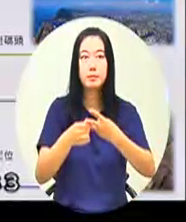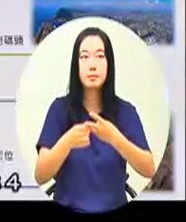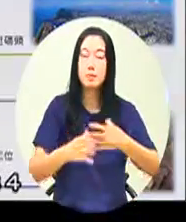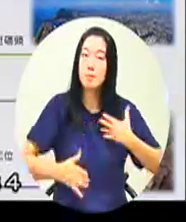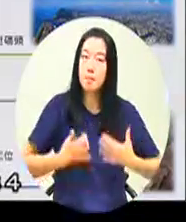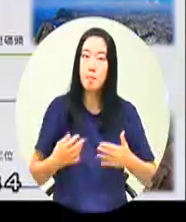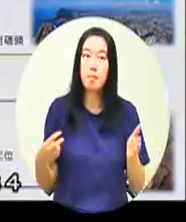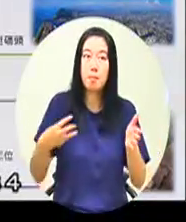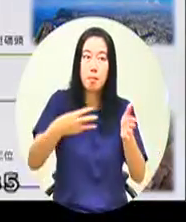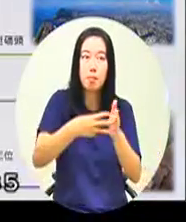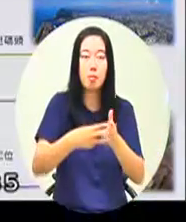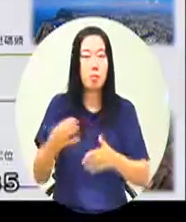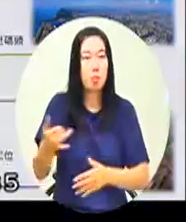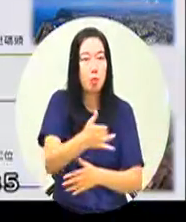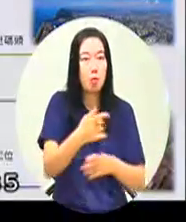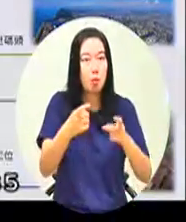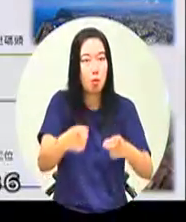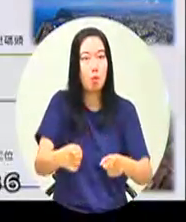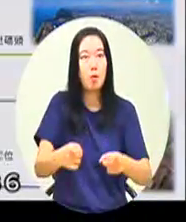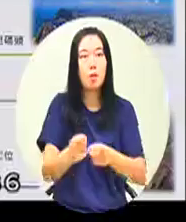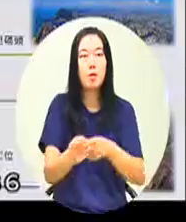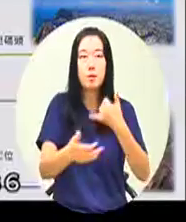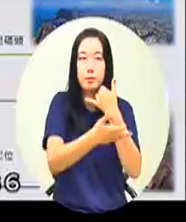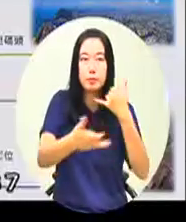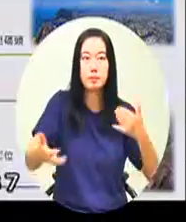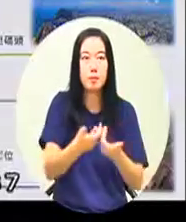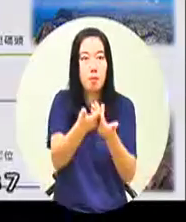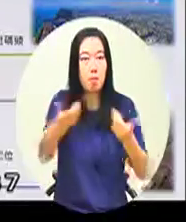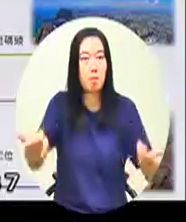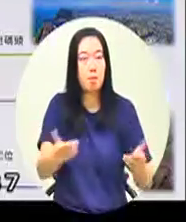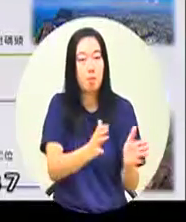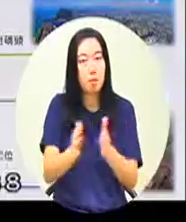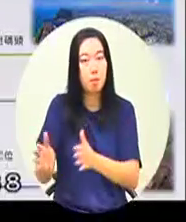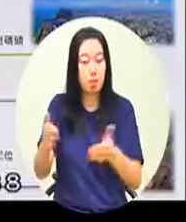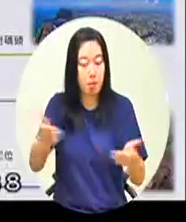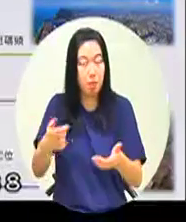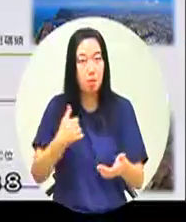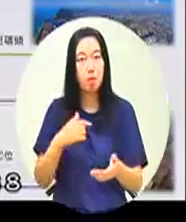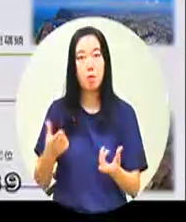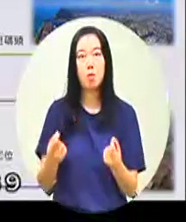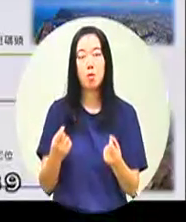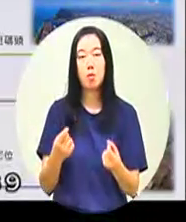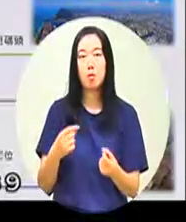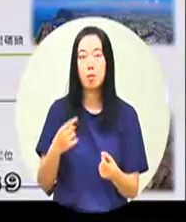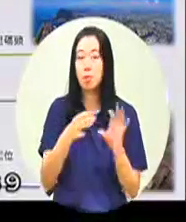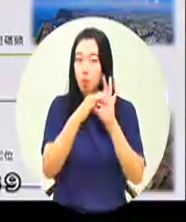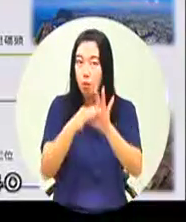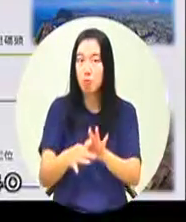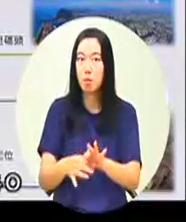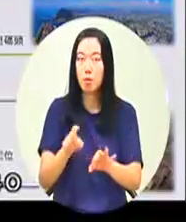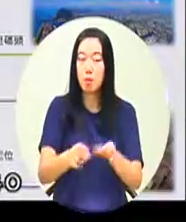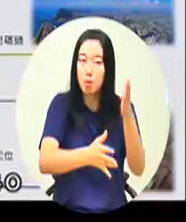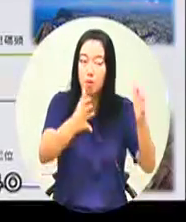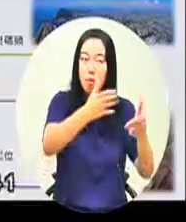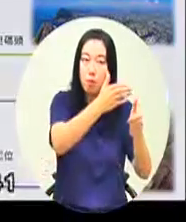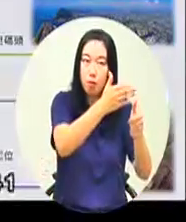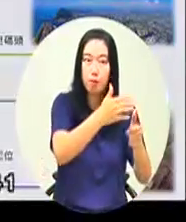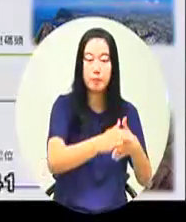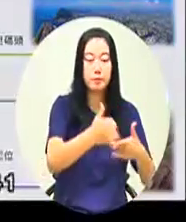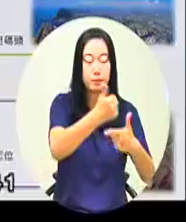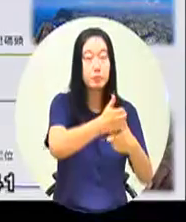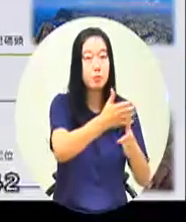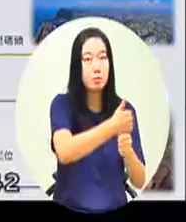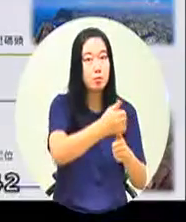新达渔港远洋泊区的分期开发的部分，本府这边海洋局这边也会持续整个渔业署以及相关的这一些